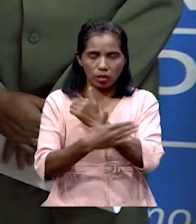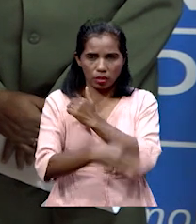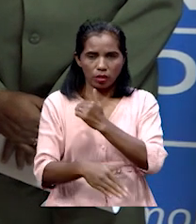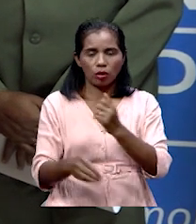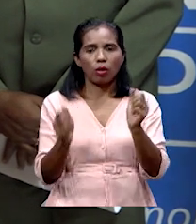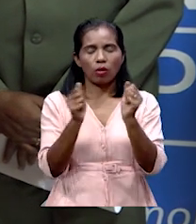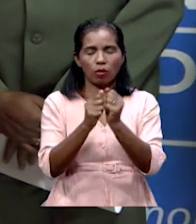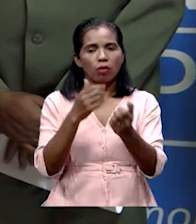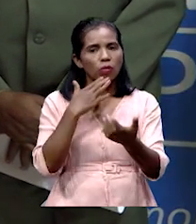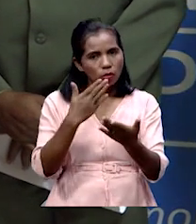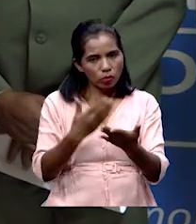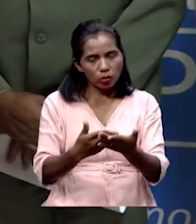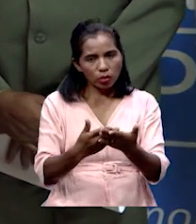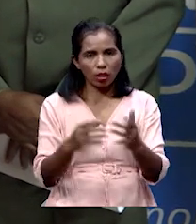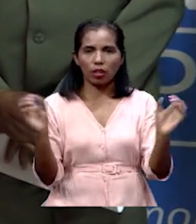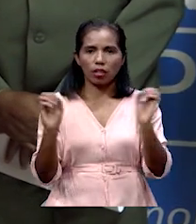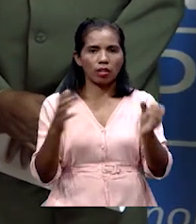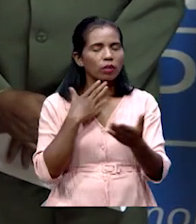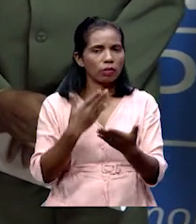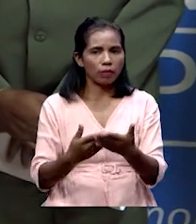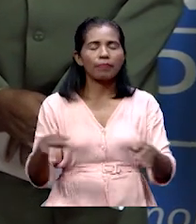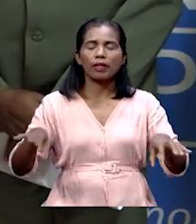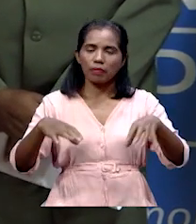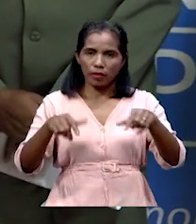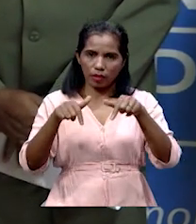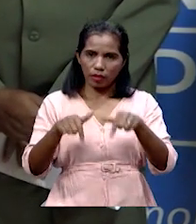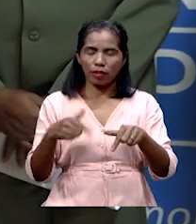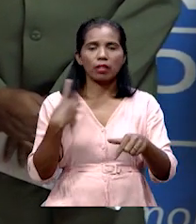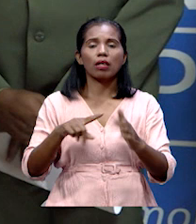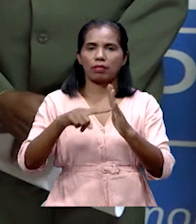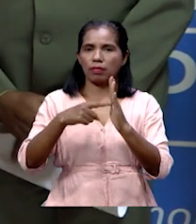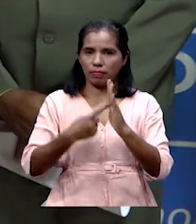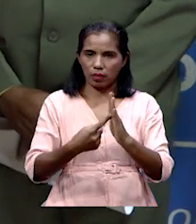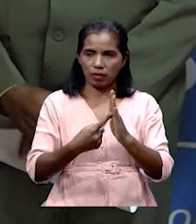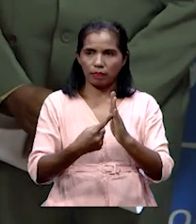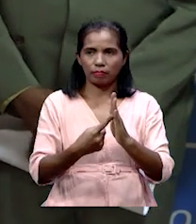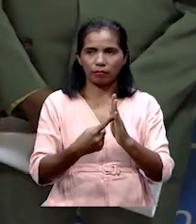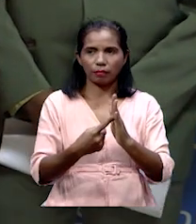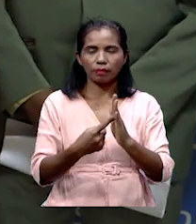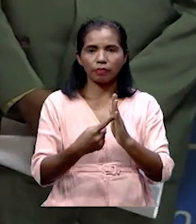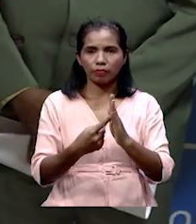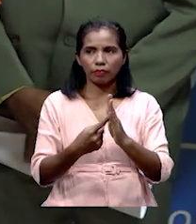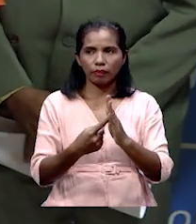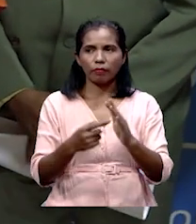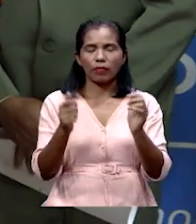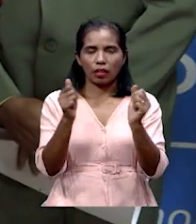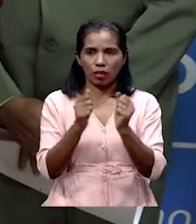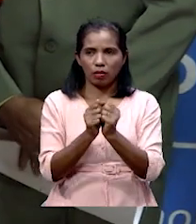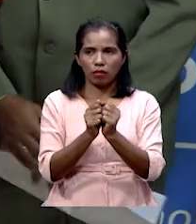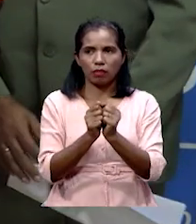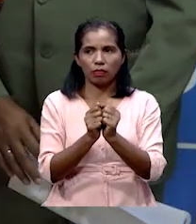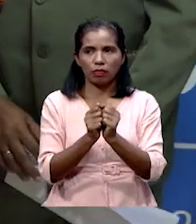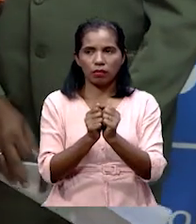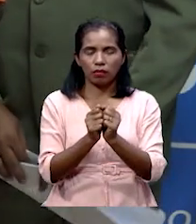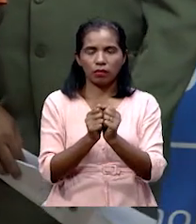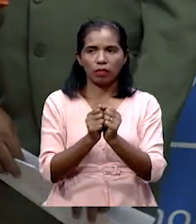ni nia kualidade dia kalai i servis ida ne ita foi ha ho ho ho asta ho